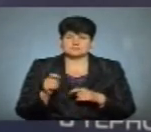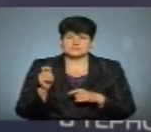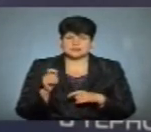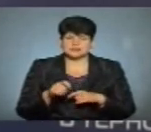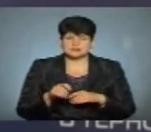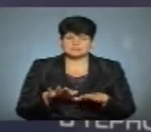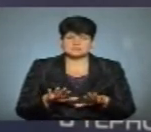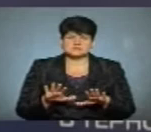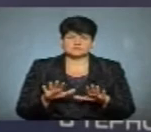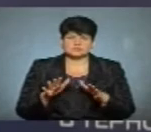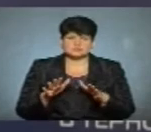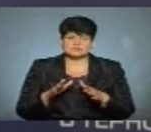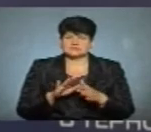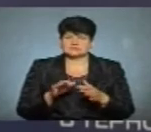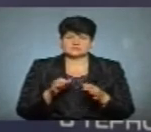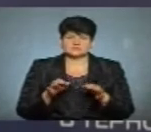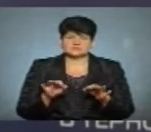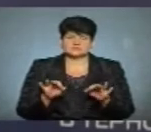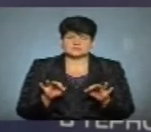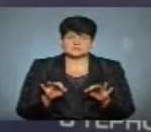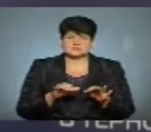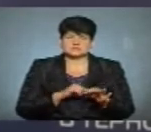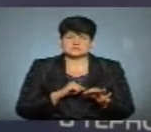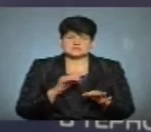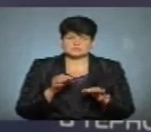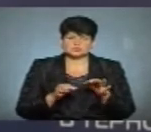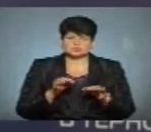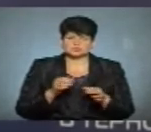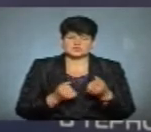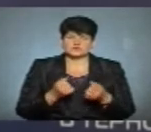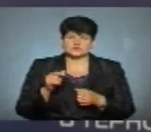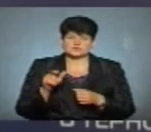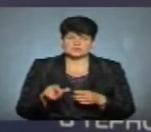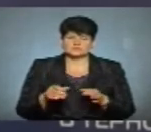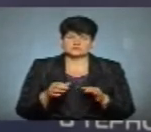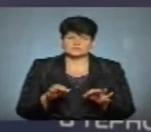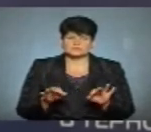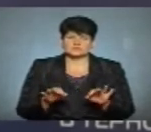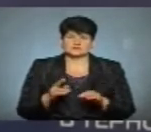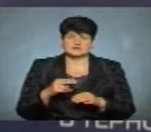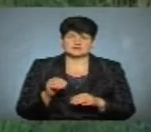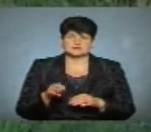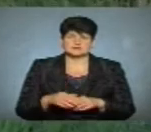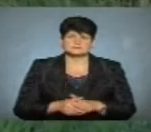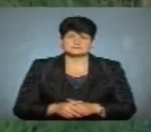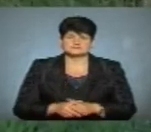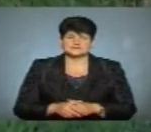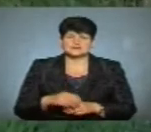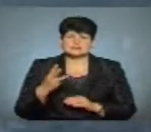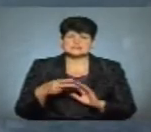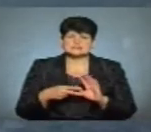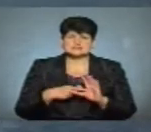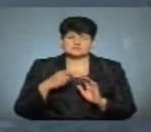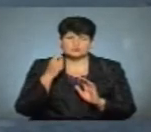приїхали на місце події та не допустили самосуду над водієм, який допустив вказану дорожньо-транспортну пригоду.